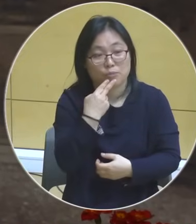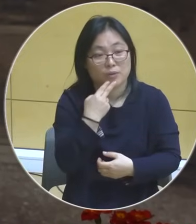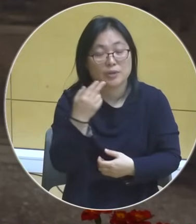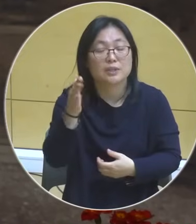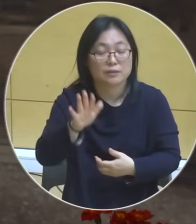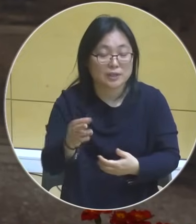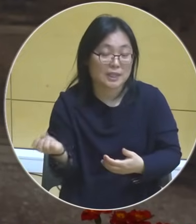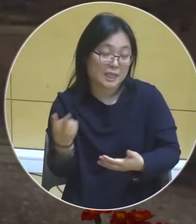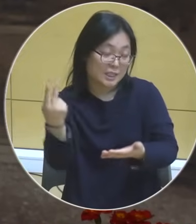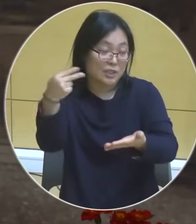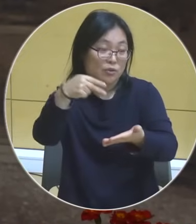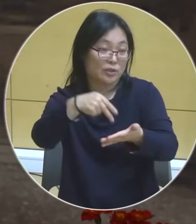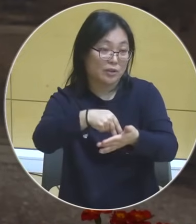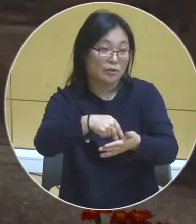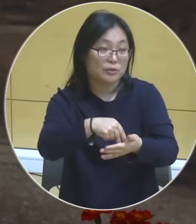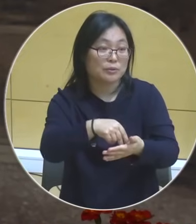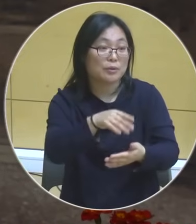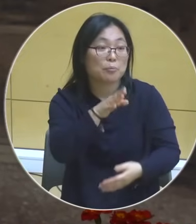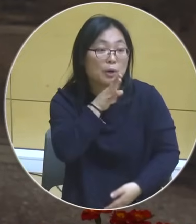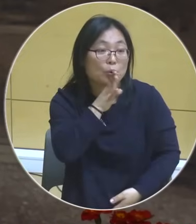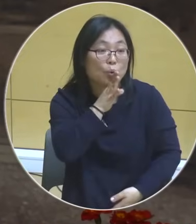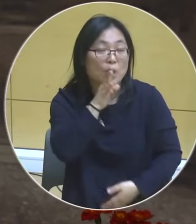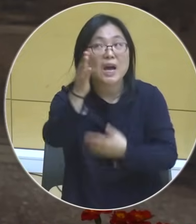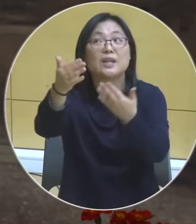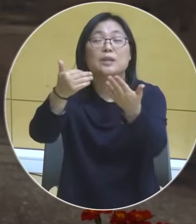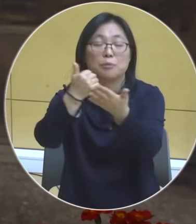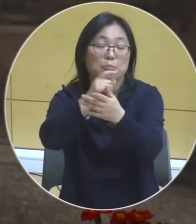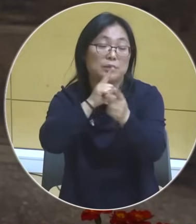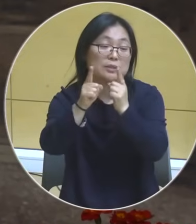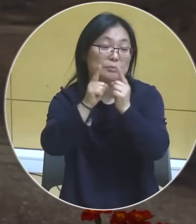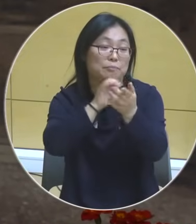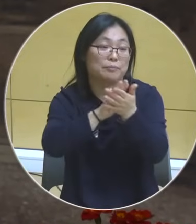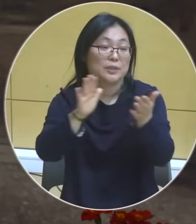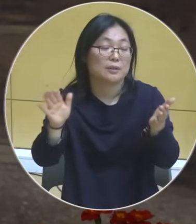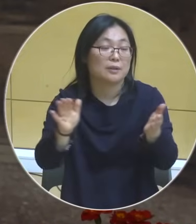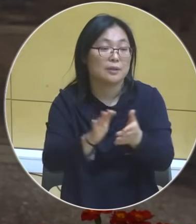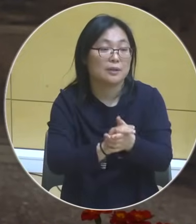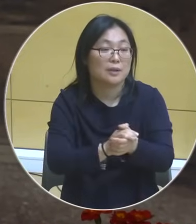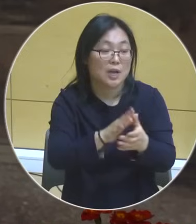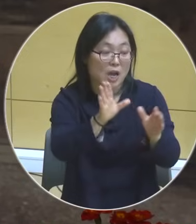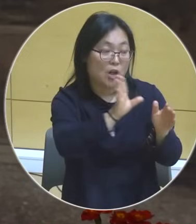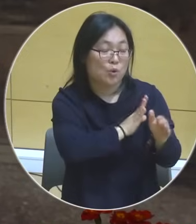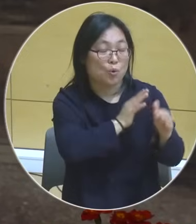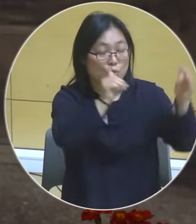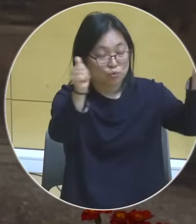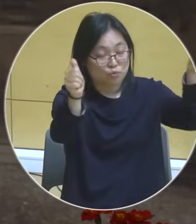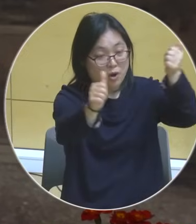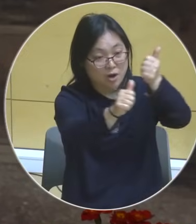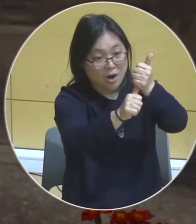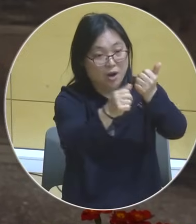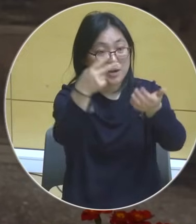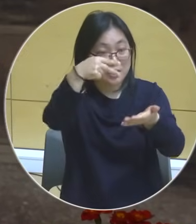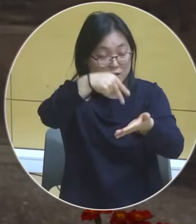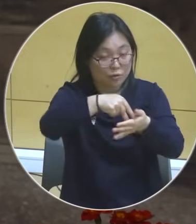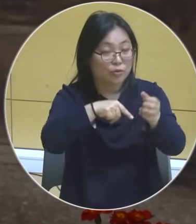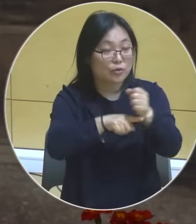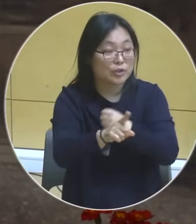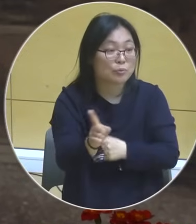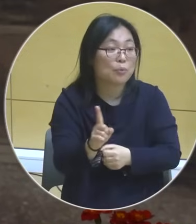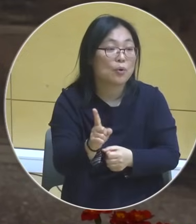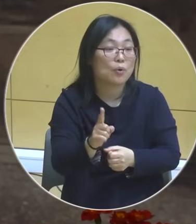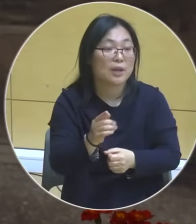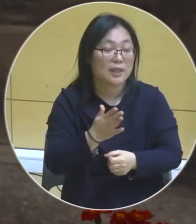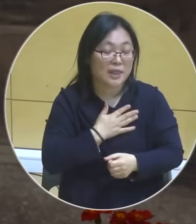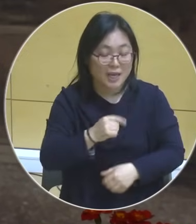다시 일어서게 한 것은 바로 하나님의 이 말씀이었습니다. 그가 일어날 수 있는 단 하나의 이유가 있었다면